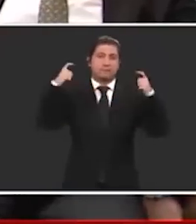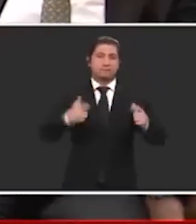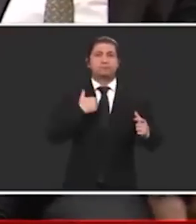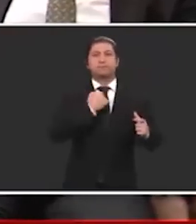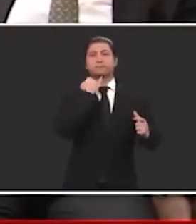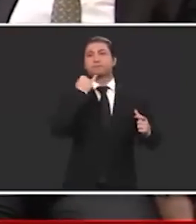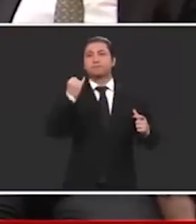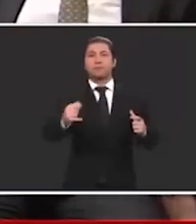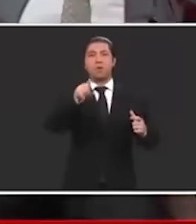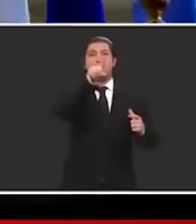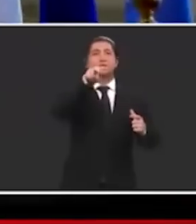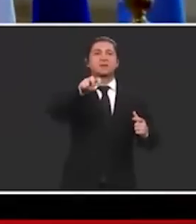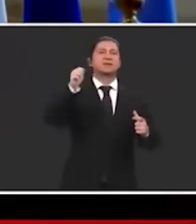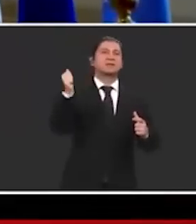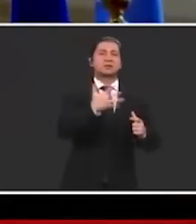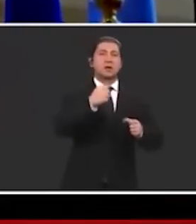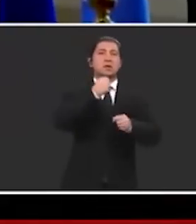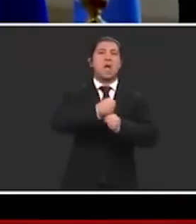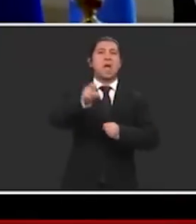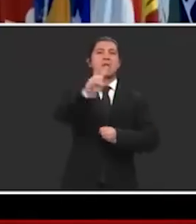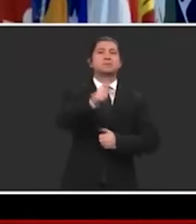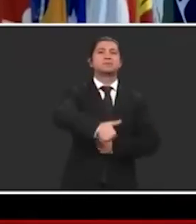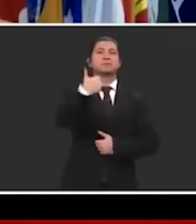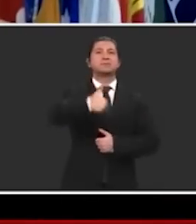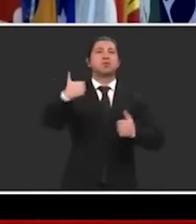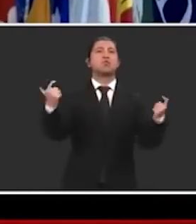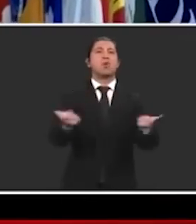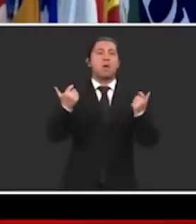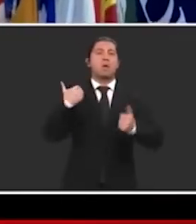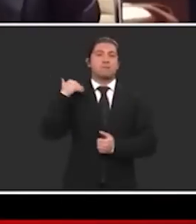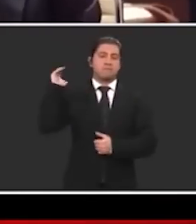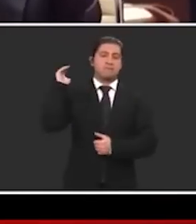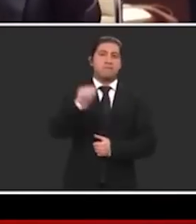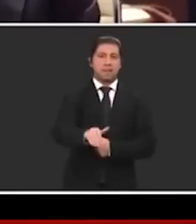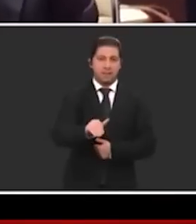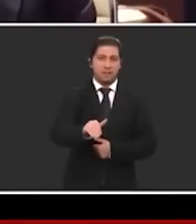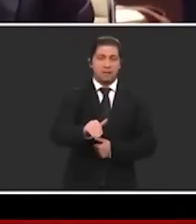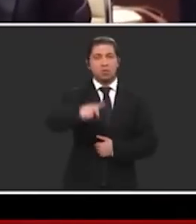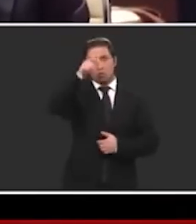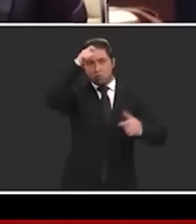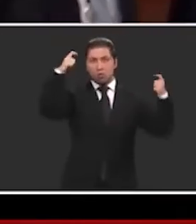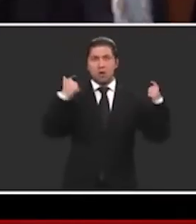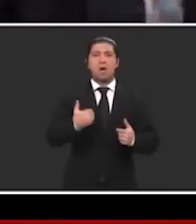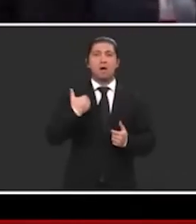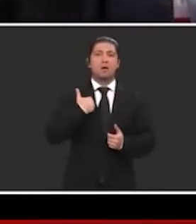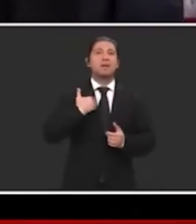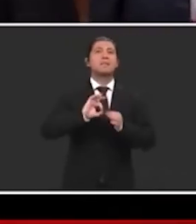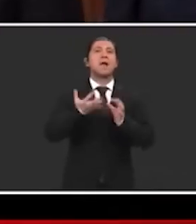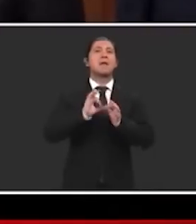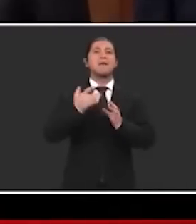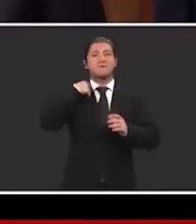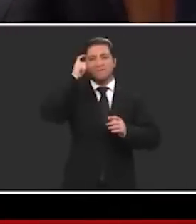düzenlenen 18. G20 Liderler Zirvesi'ne iştirak ederek ülkemizin tezlerini